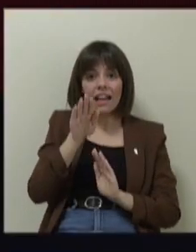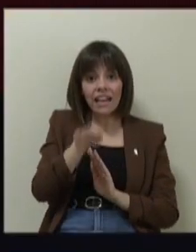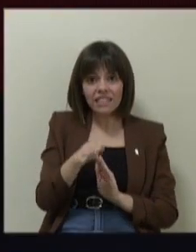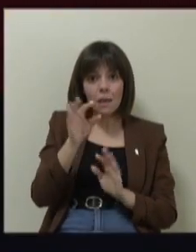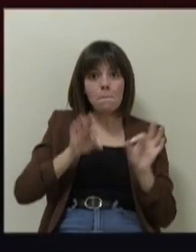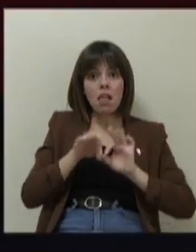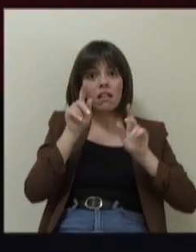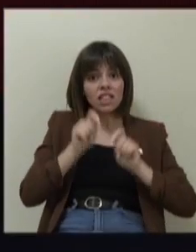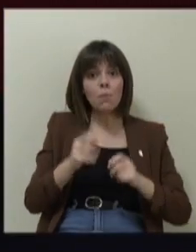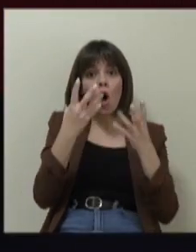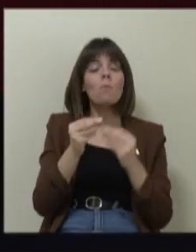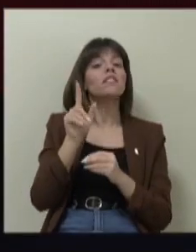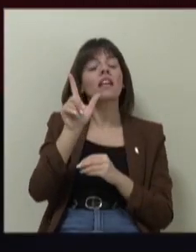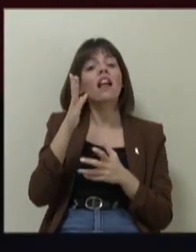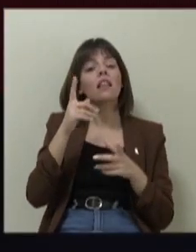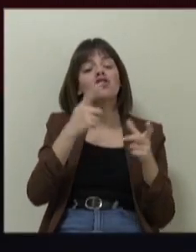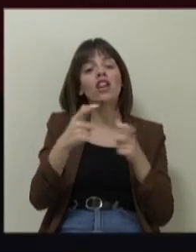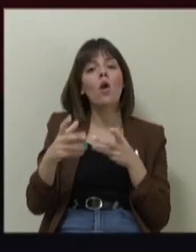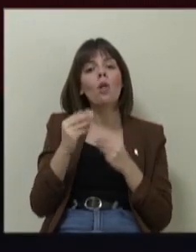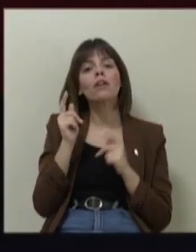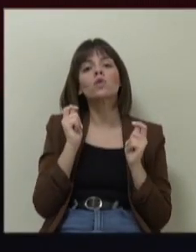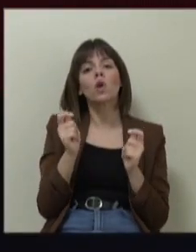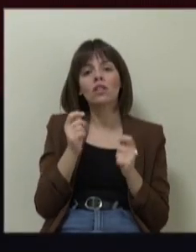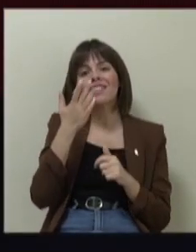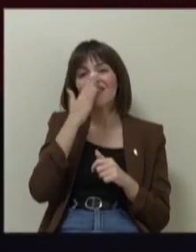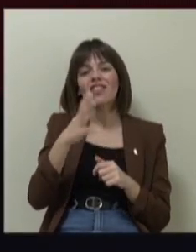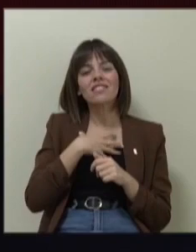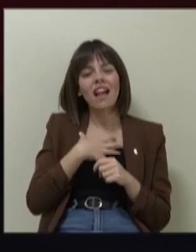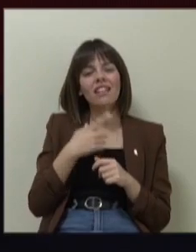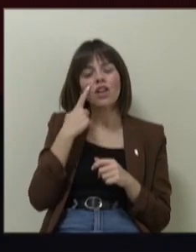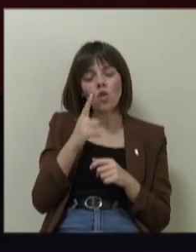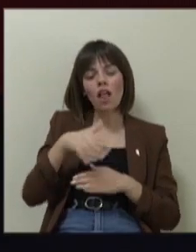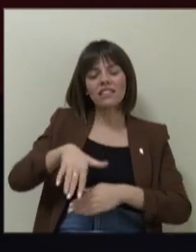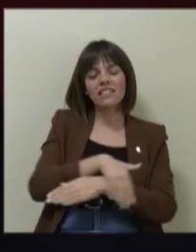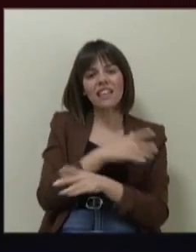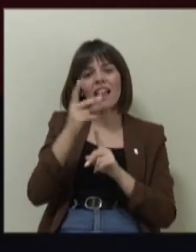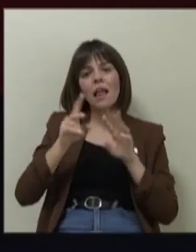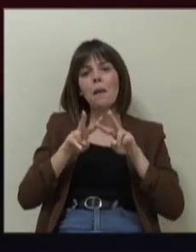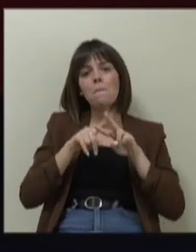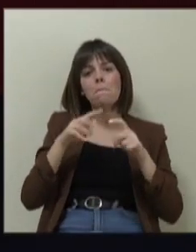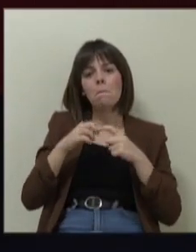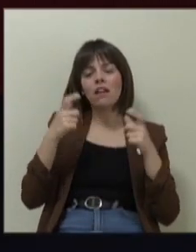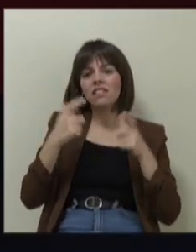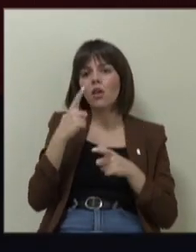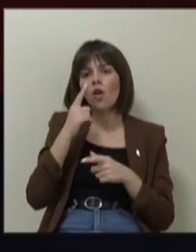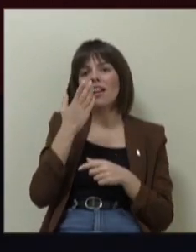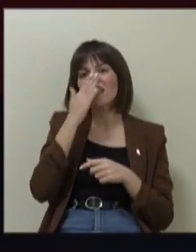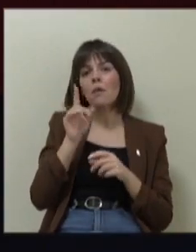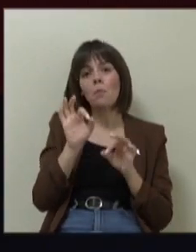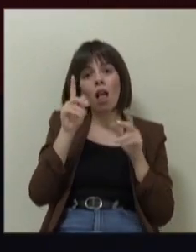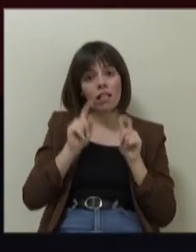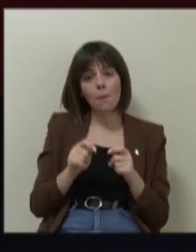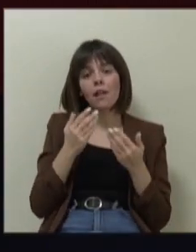oluşması gereken şehirler olmak zorunda. Sadece kendi idari sınırları, imar alanları içerisinde bir şehir